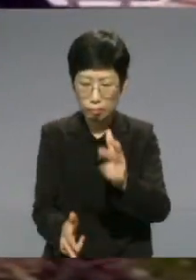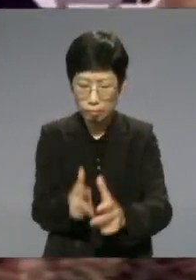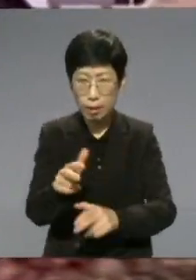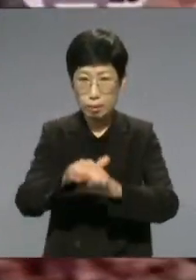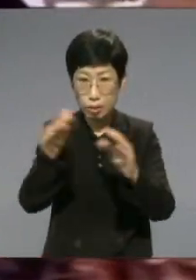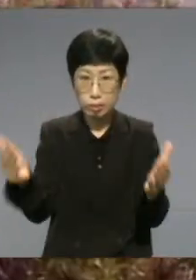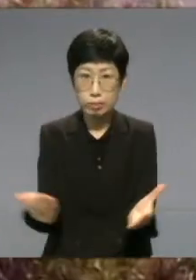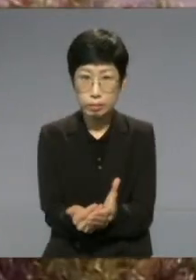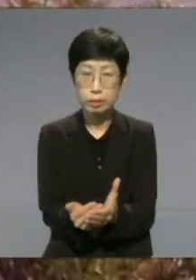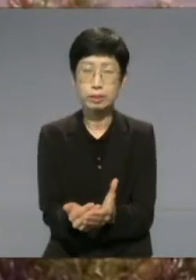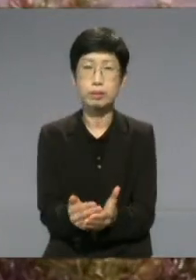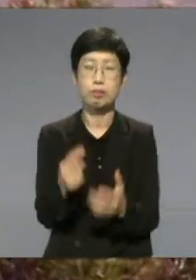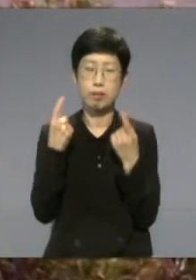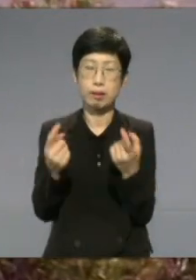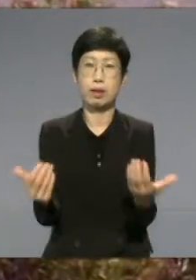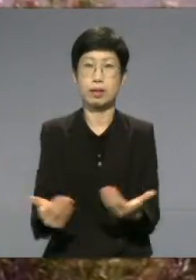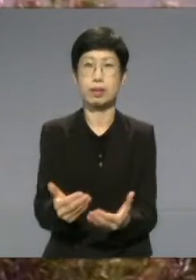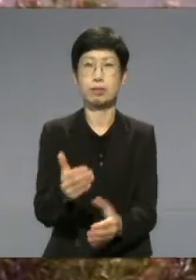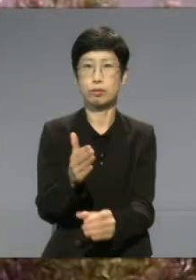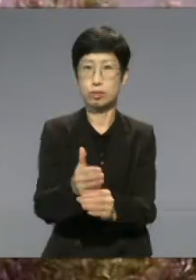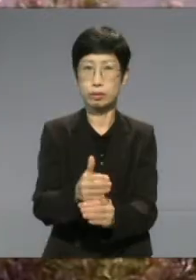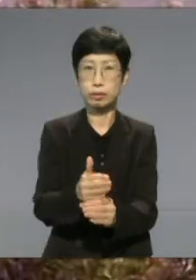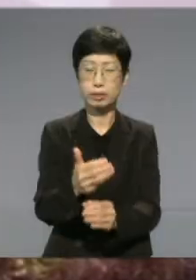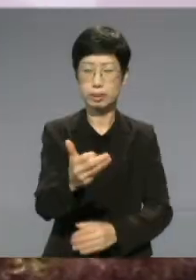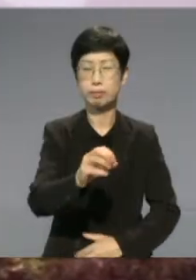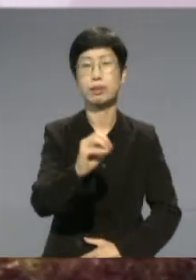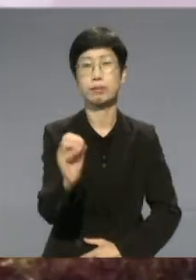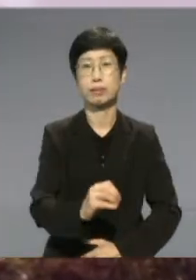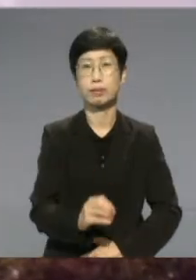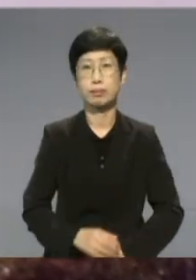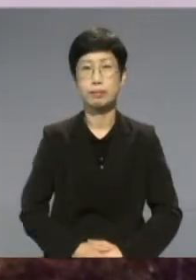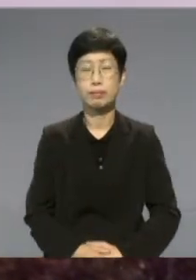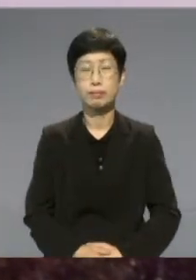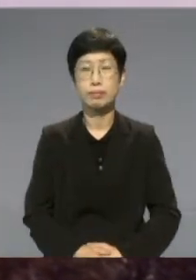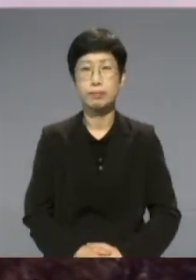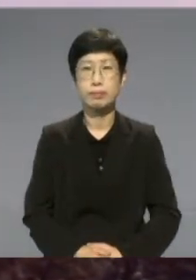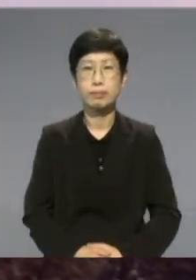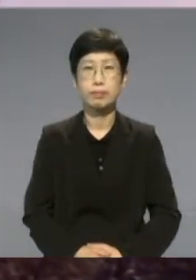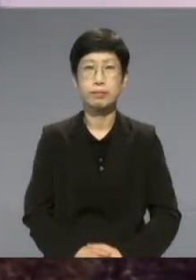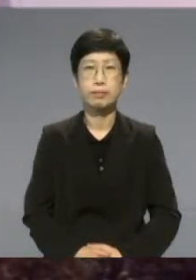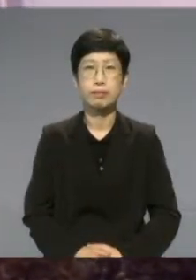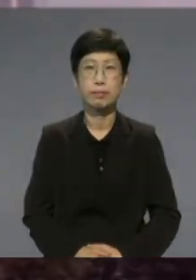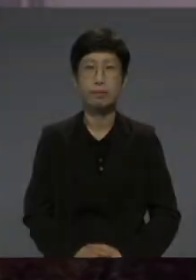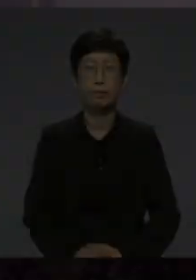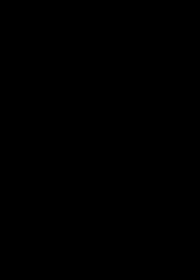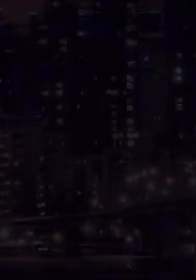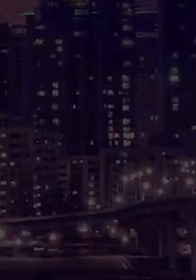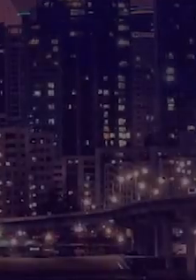전체 총 생산의 18%를 차지하고 있습니다. 월드뉴스 원혜미입니다.